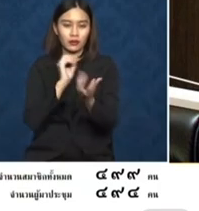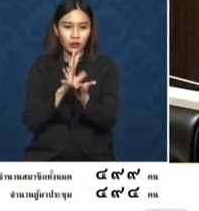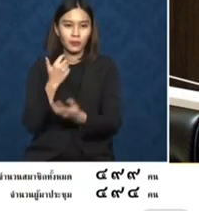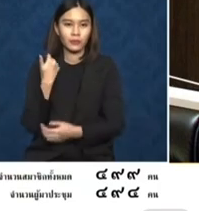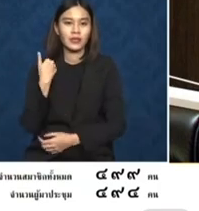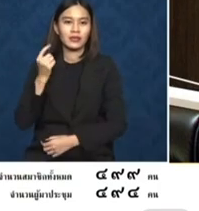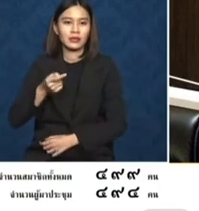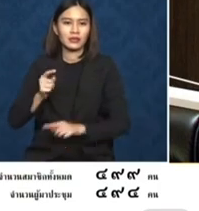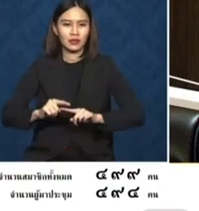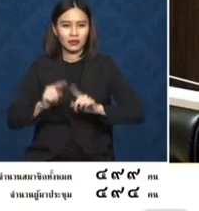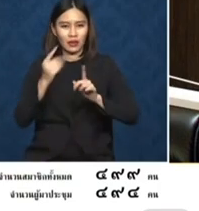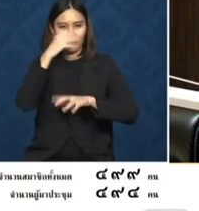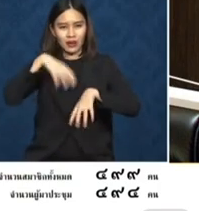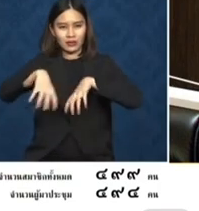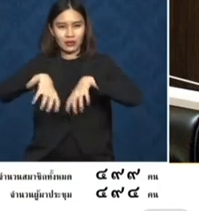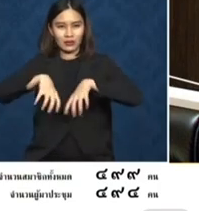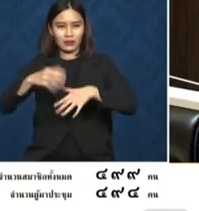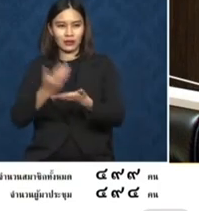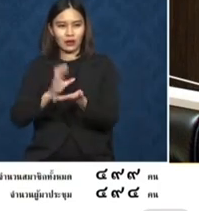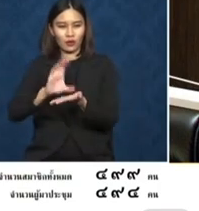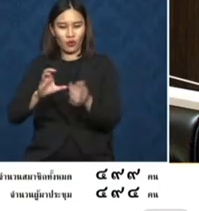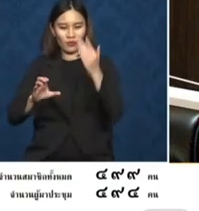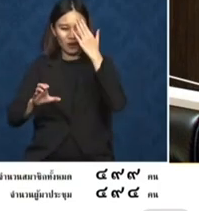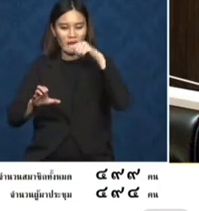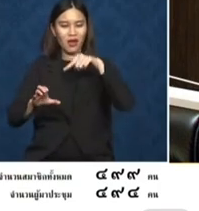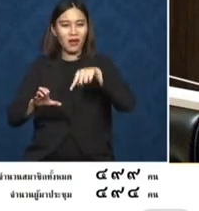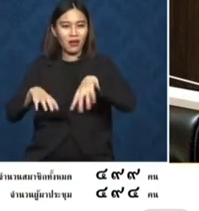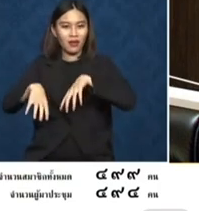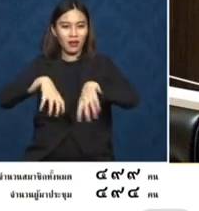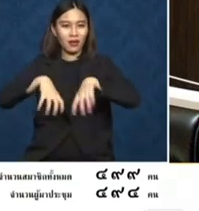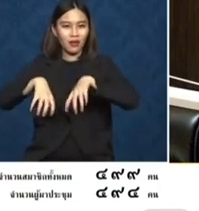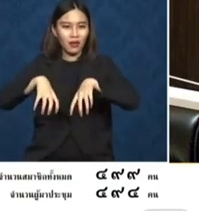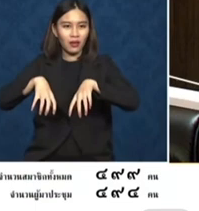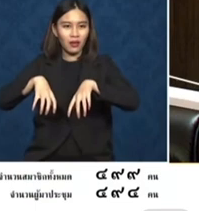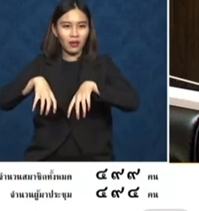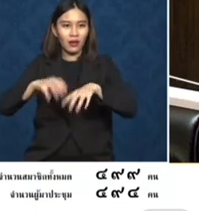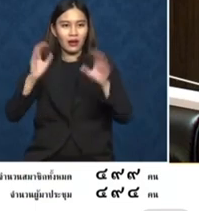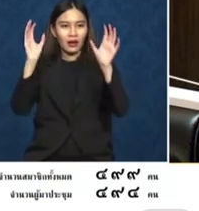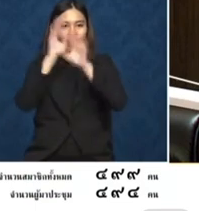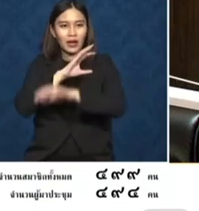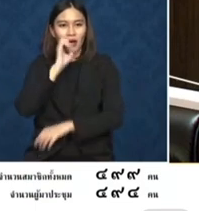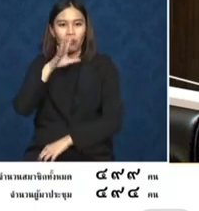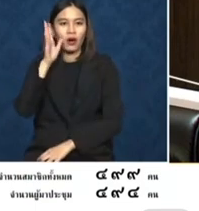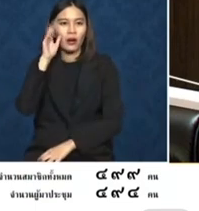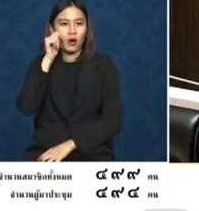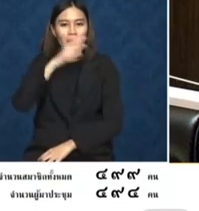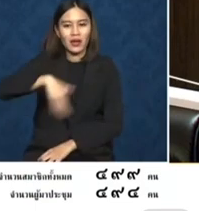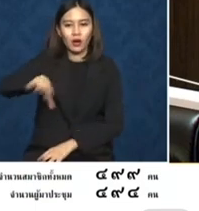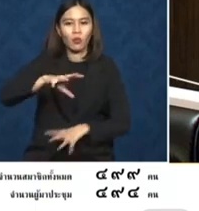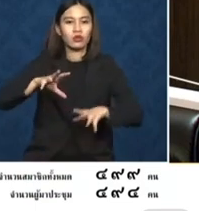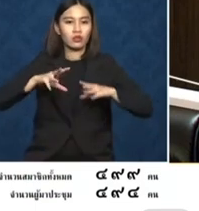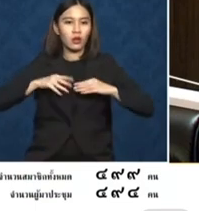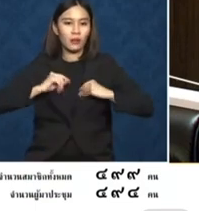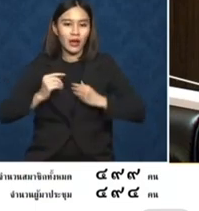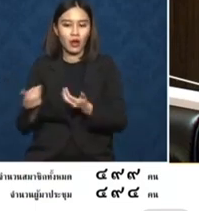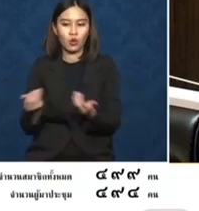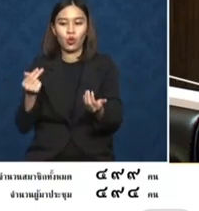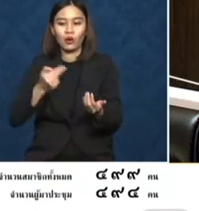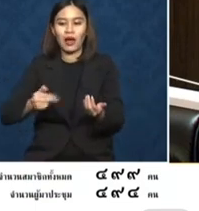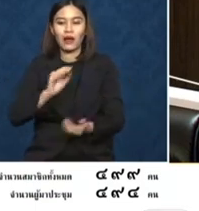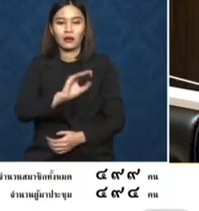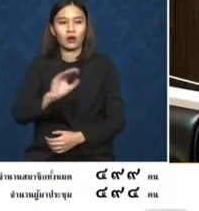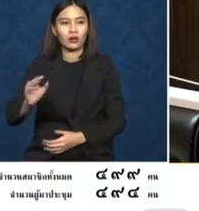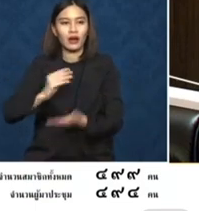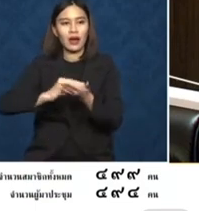่ไงจังบออกมาแบบนี้ครับงบแบบนี้เหมือนกำลงบอกใหพ่อแม่ทุคนยอมให้ลูกหลานของตัวเอง